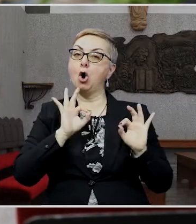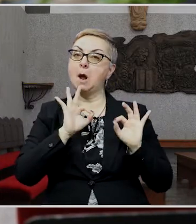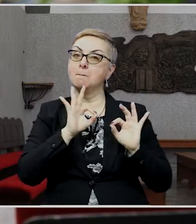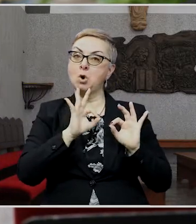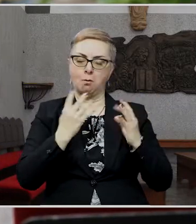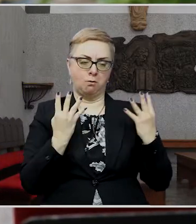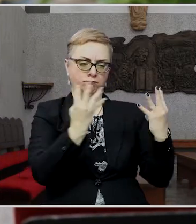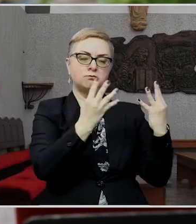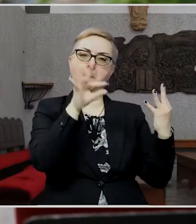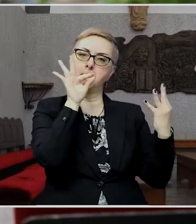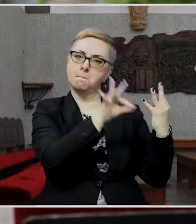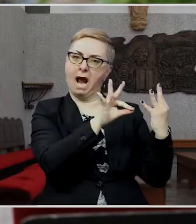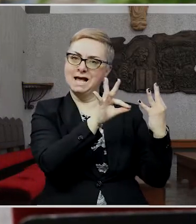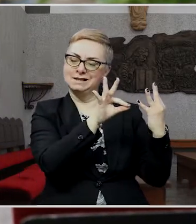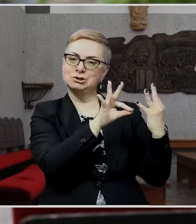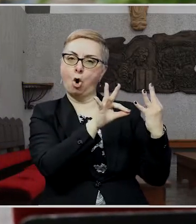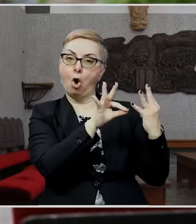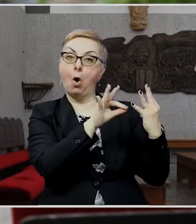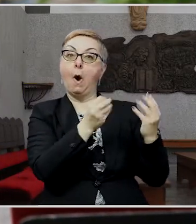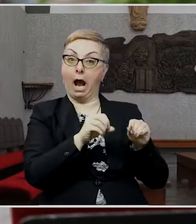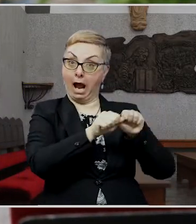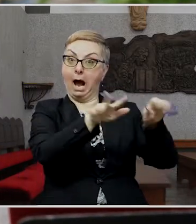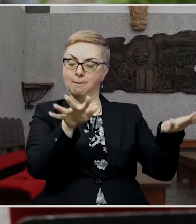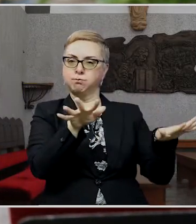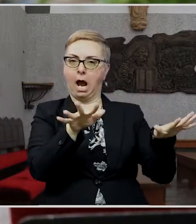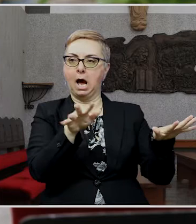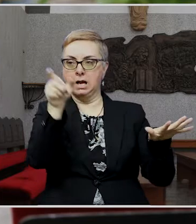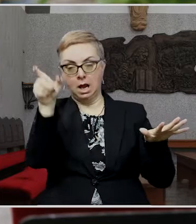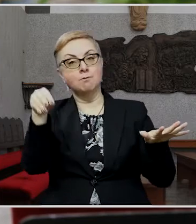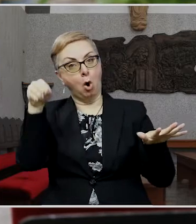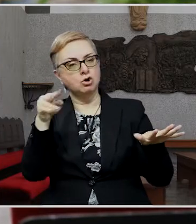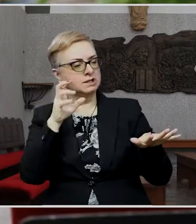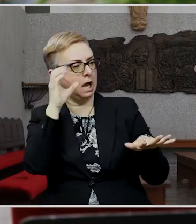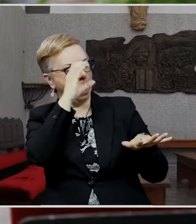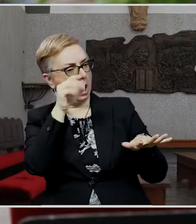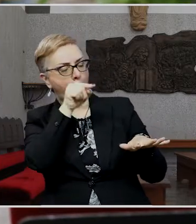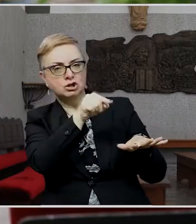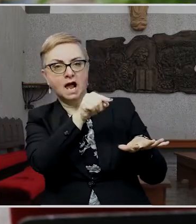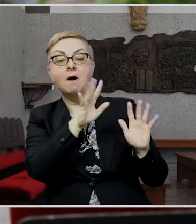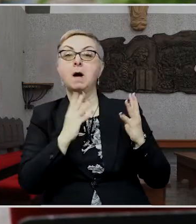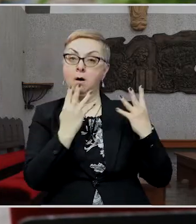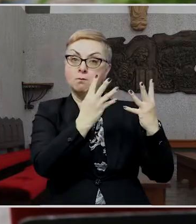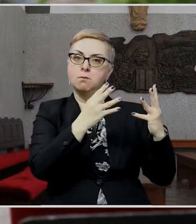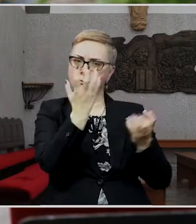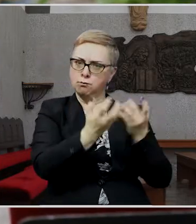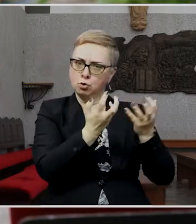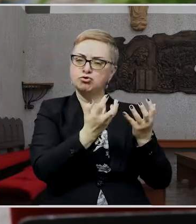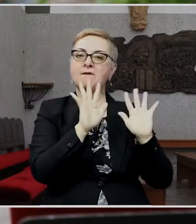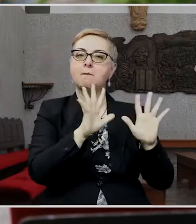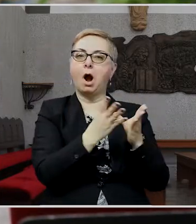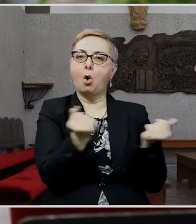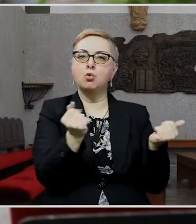mosè e guardò ecco che il roveto bruciava nel fuoco ma il roveto non si